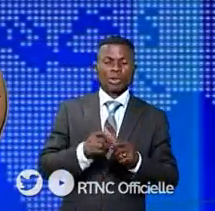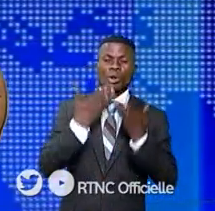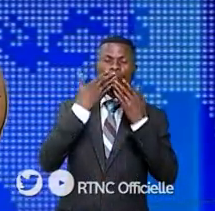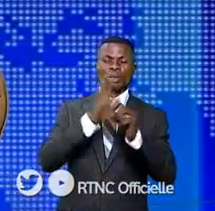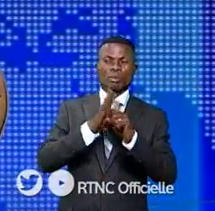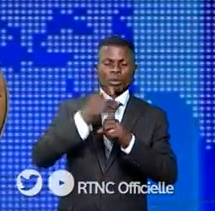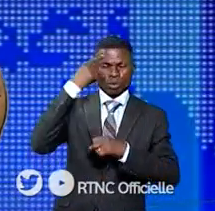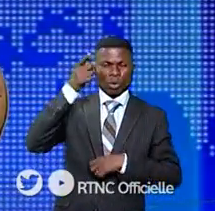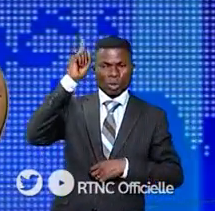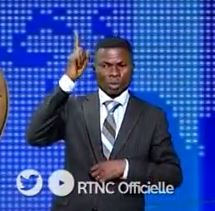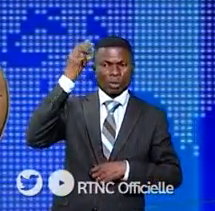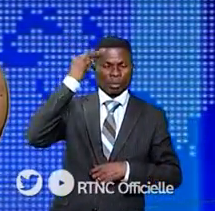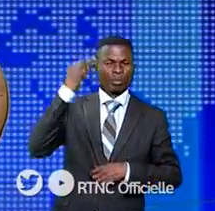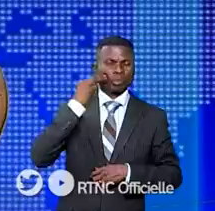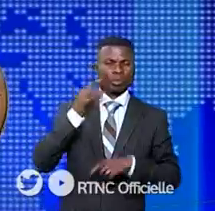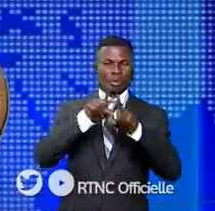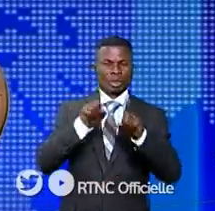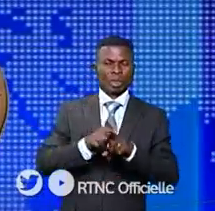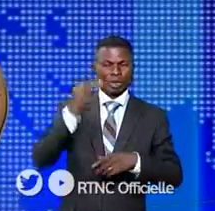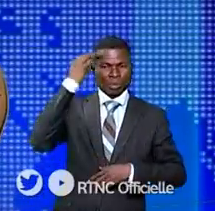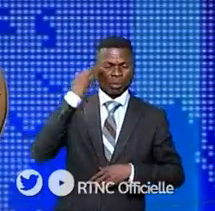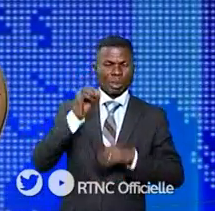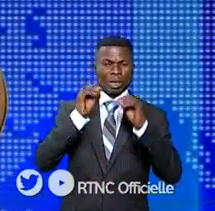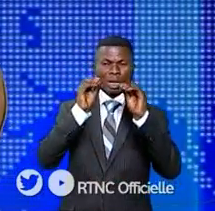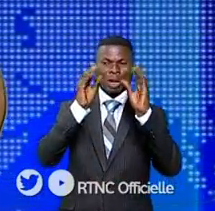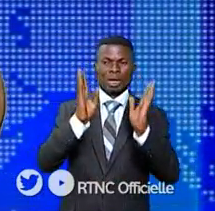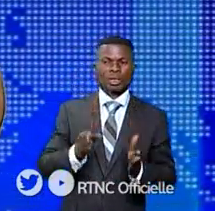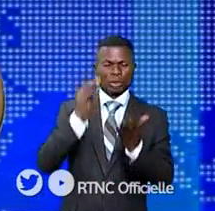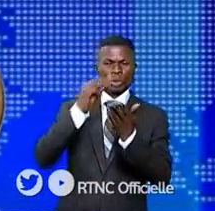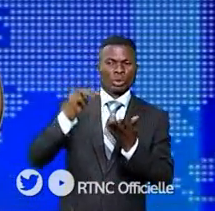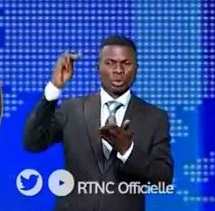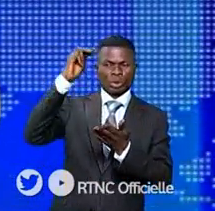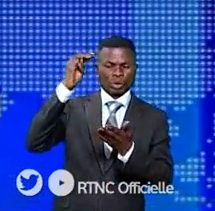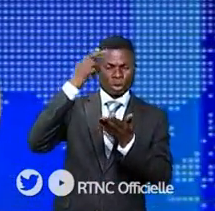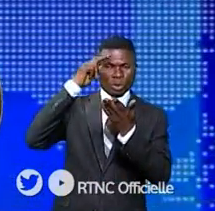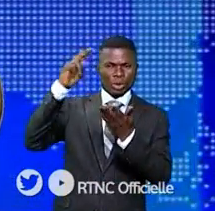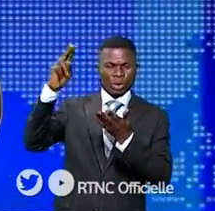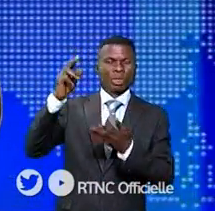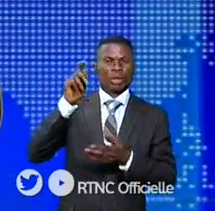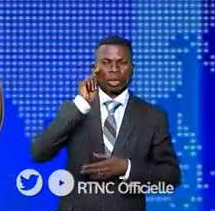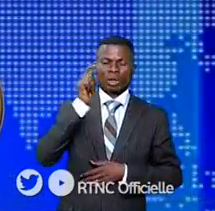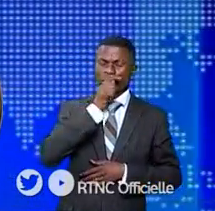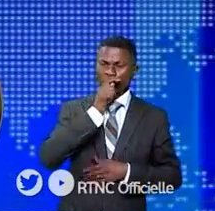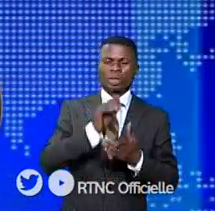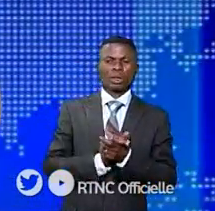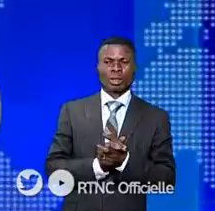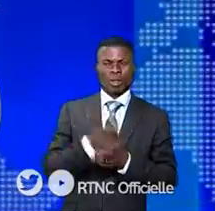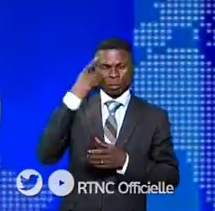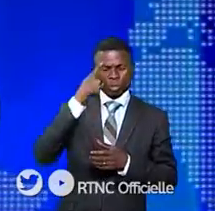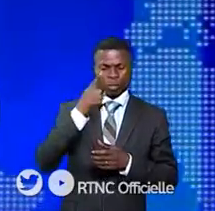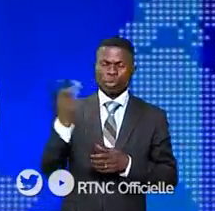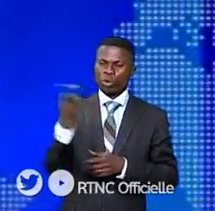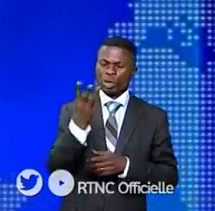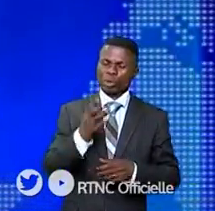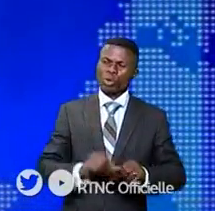Sylvestre Ilunkamba ainsi que monsieur le ministre de l'enseignement supérieur et universitaire Thomas Luaka Losenjola pour leur